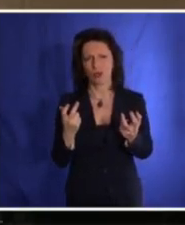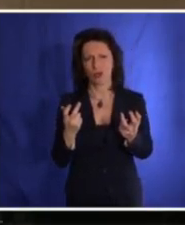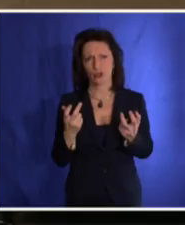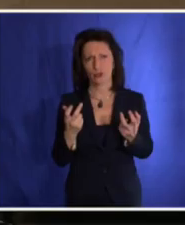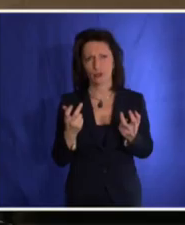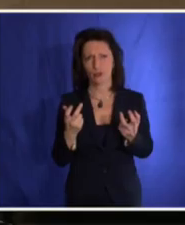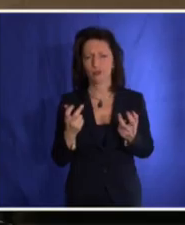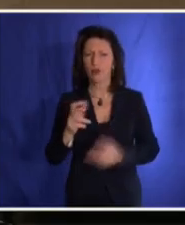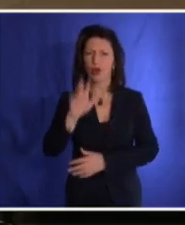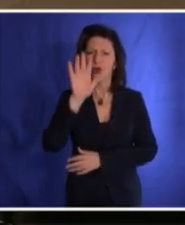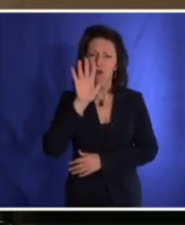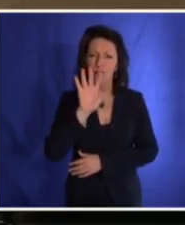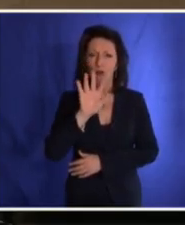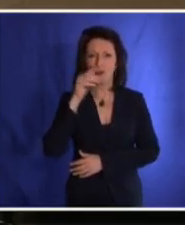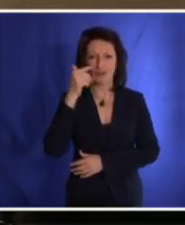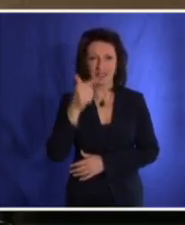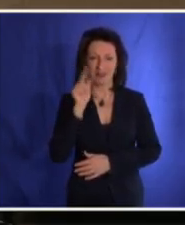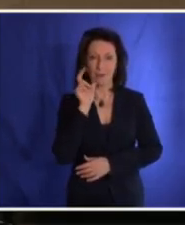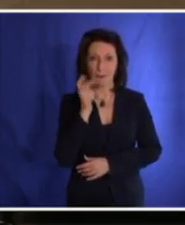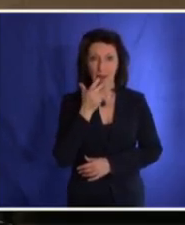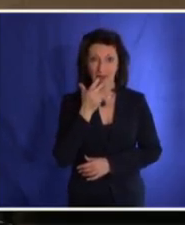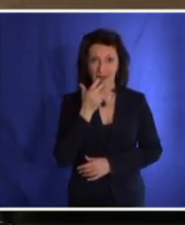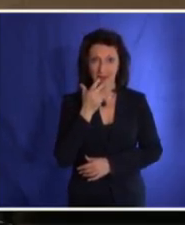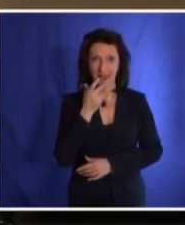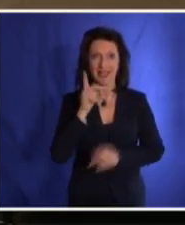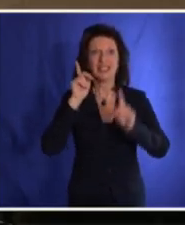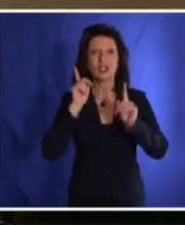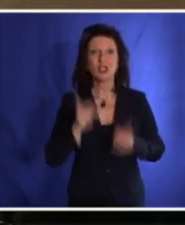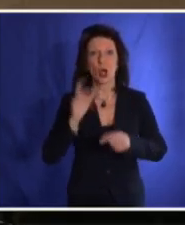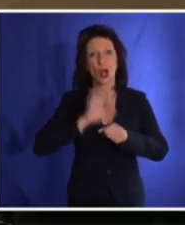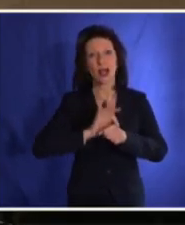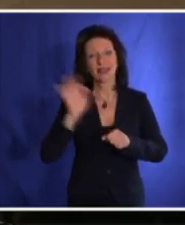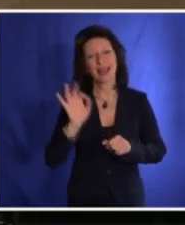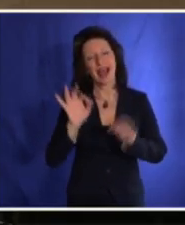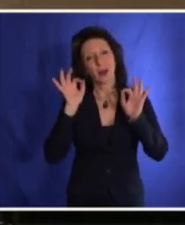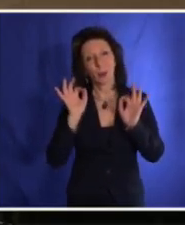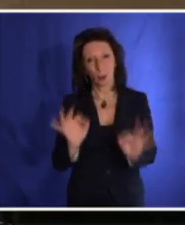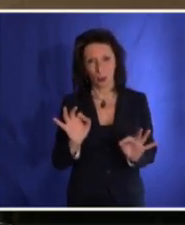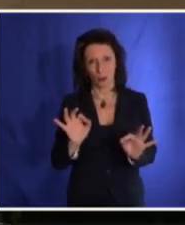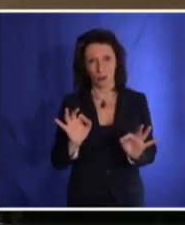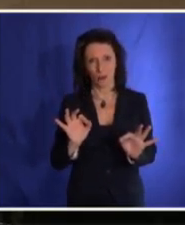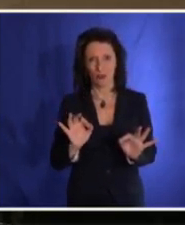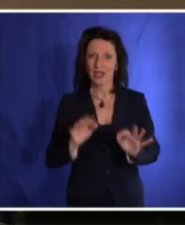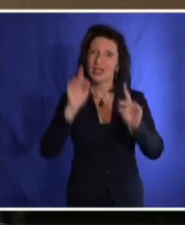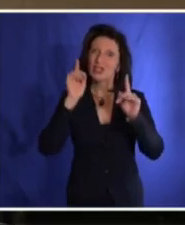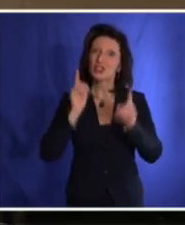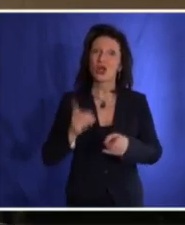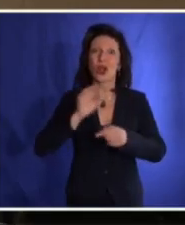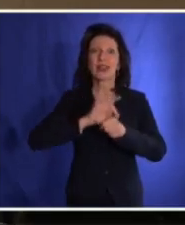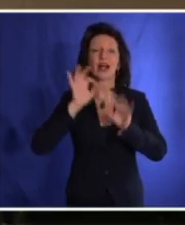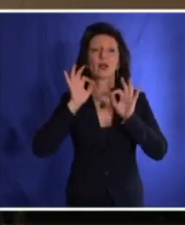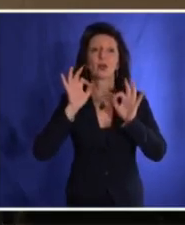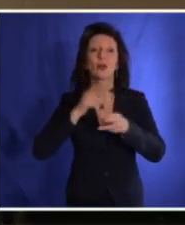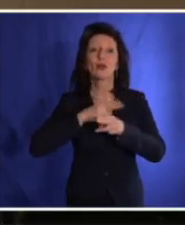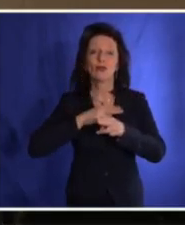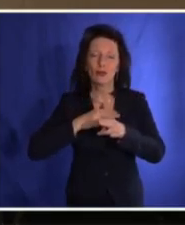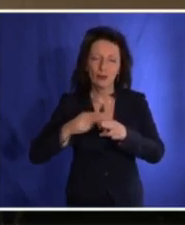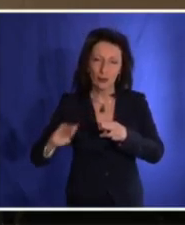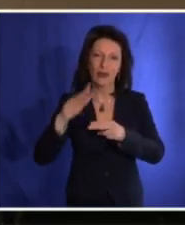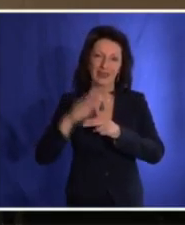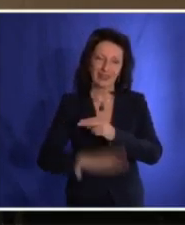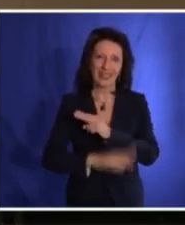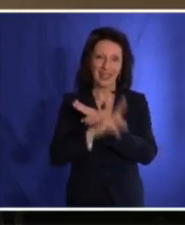dass der 25. März ein guter Tag wird, ein guter Tag für die Volkspartei